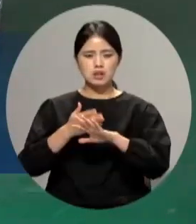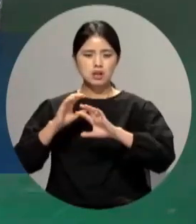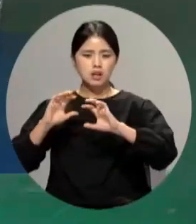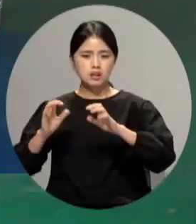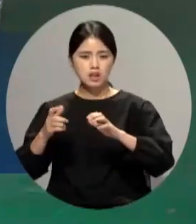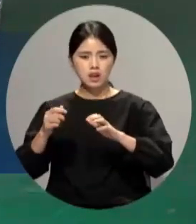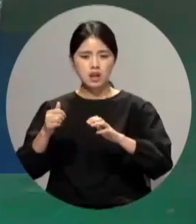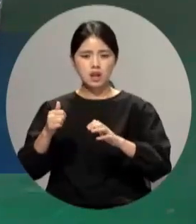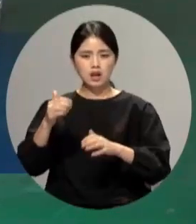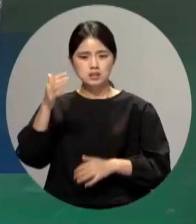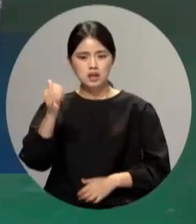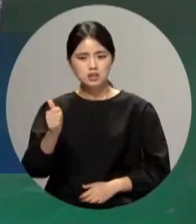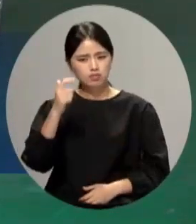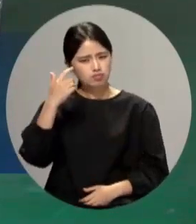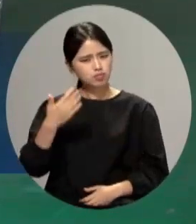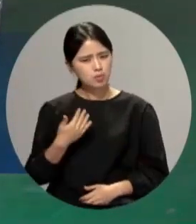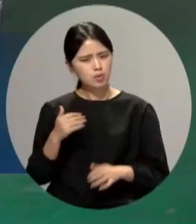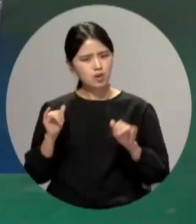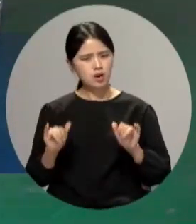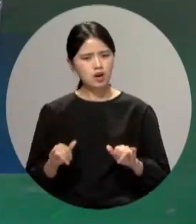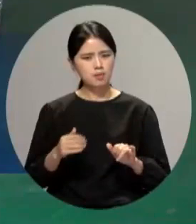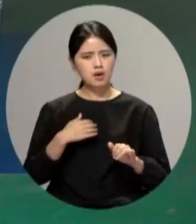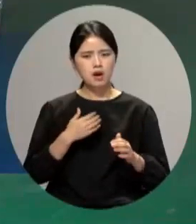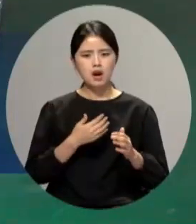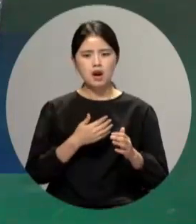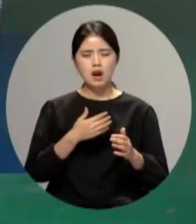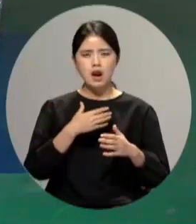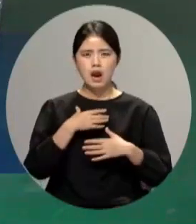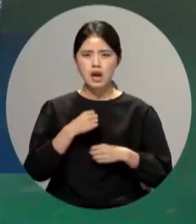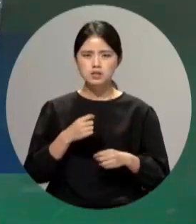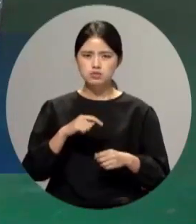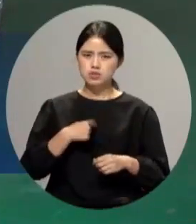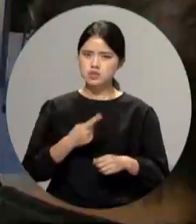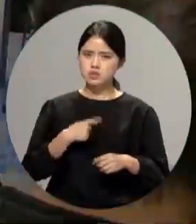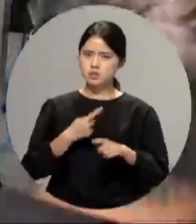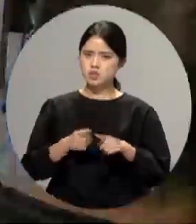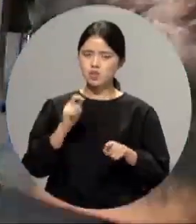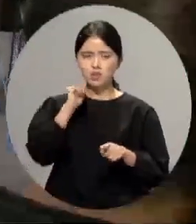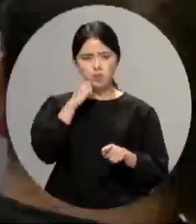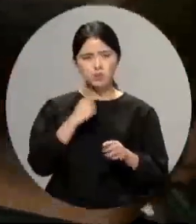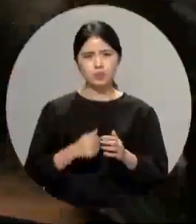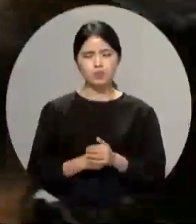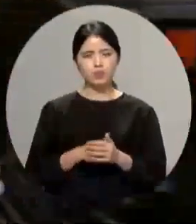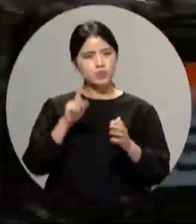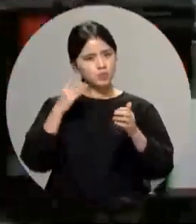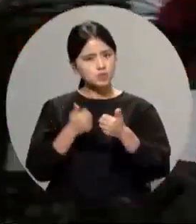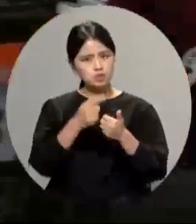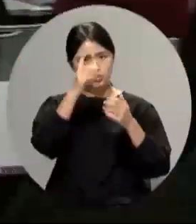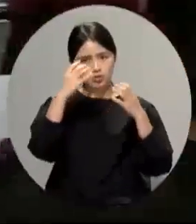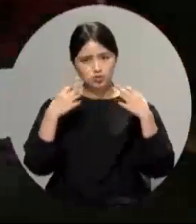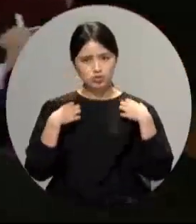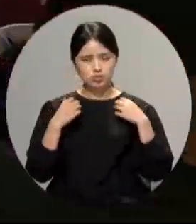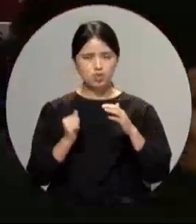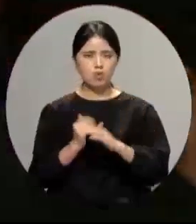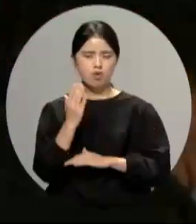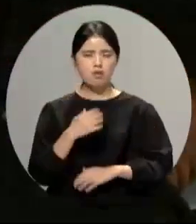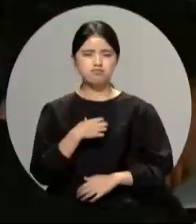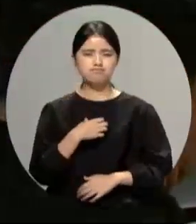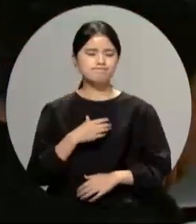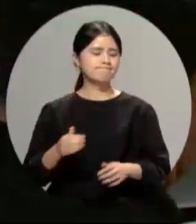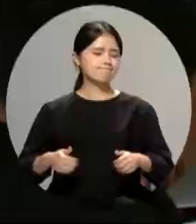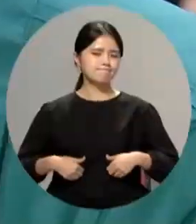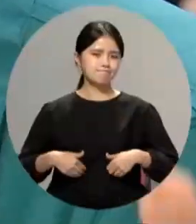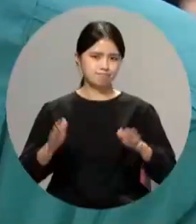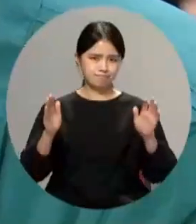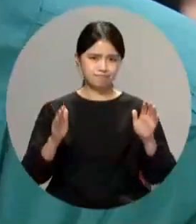주로 물어보지 않을까라고. 오늘 소위가 그걸 안전을 어떻게 평가할 수는 없잖아요. 반면 정부는 과도하게 걱정할 필요가